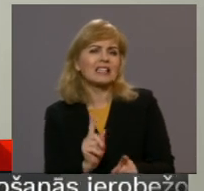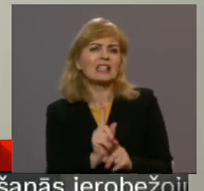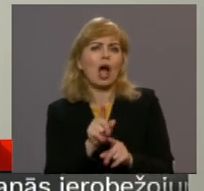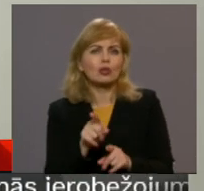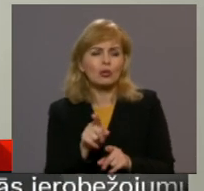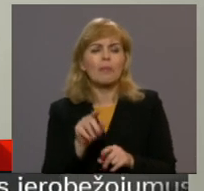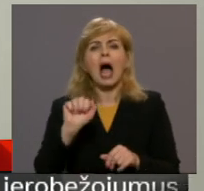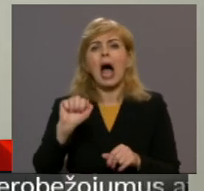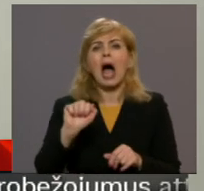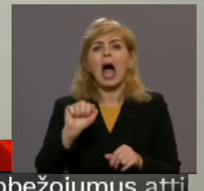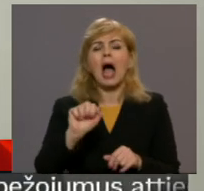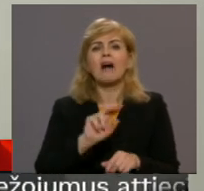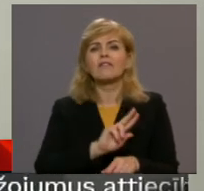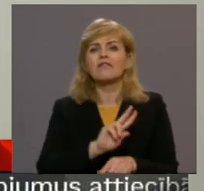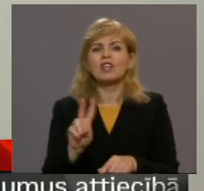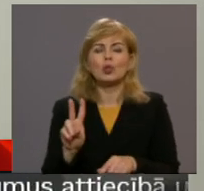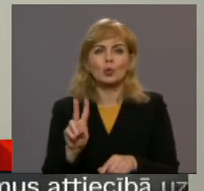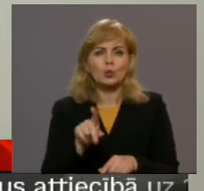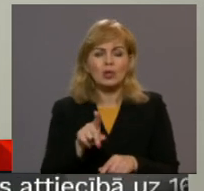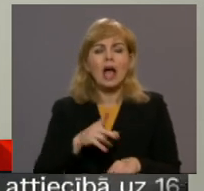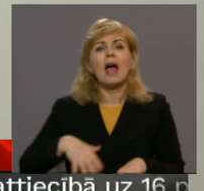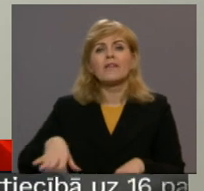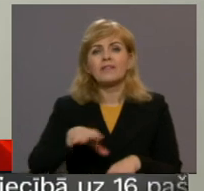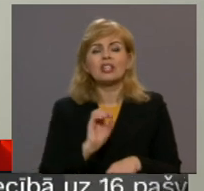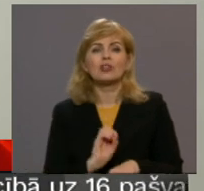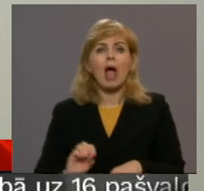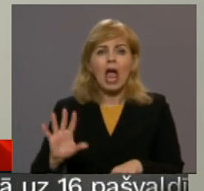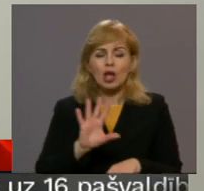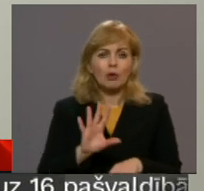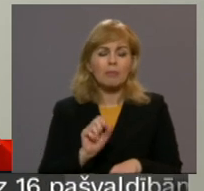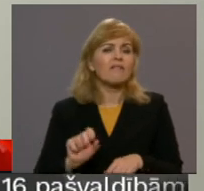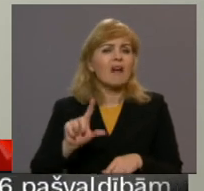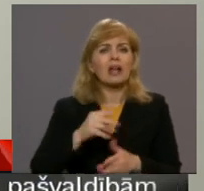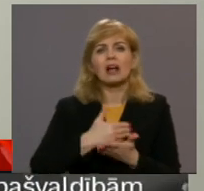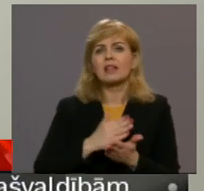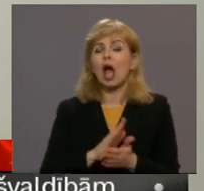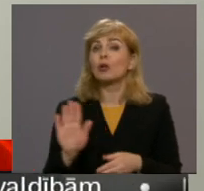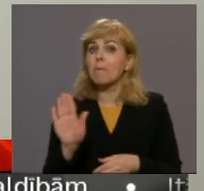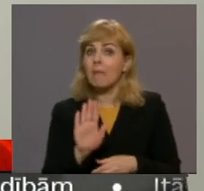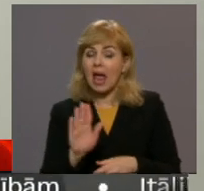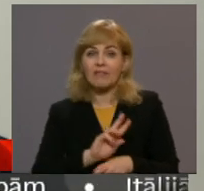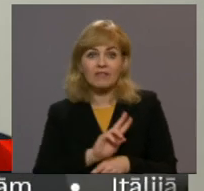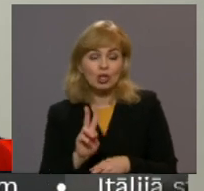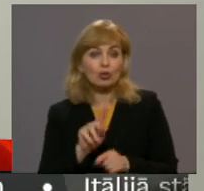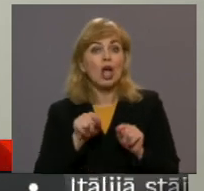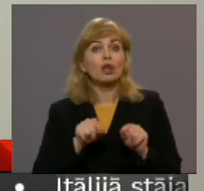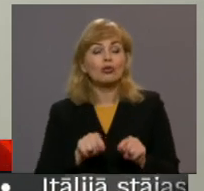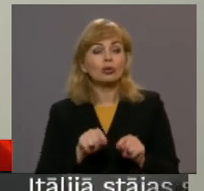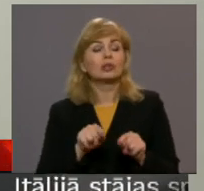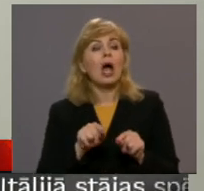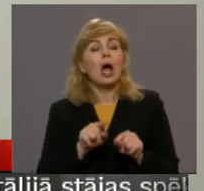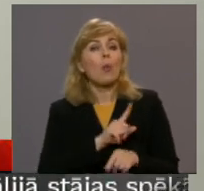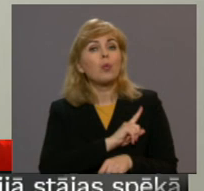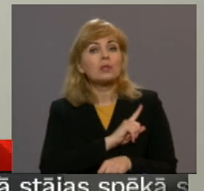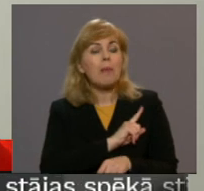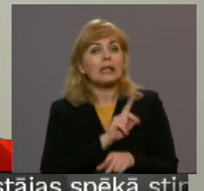A vīrusa līnija, ja, jo visur Eiropā dominē B vīrusa līnijas. Šāds variants, un uzmanīgāk to papētot, mēs